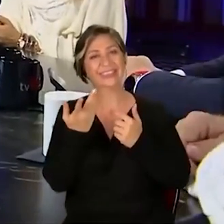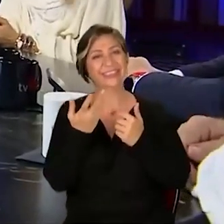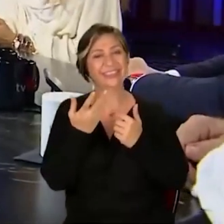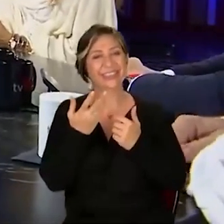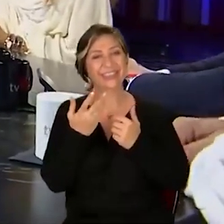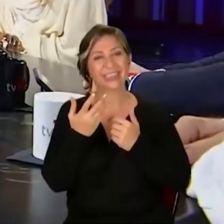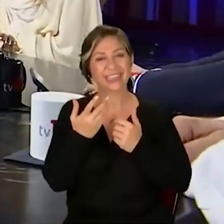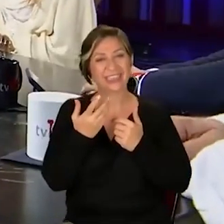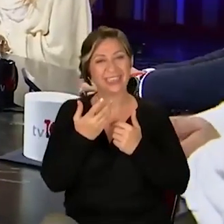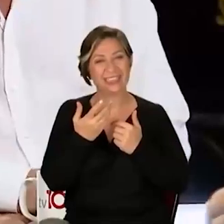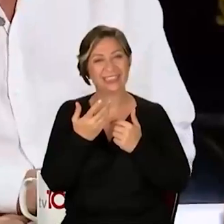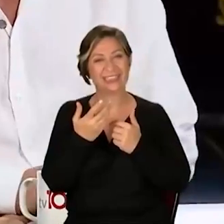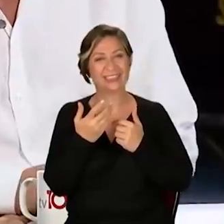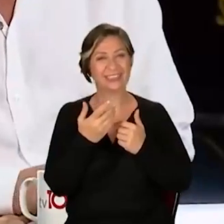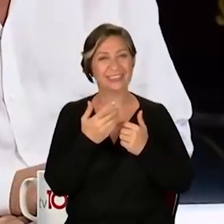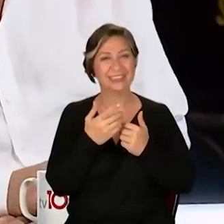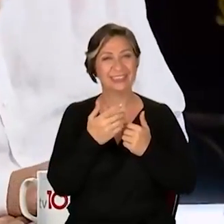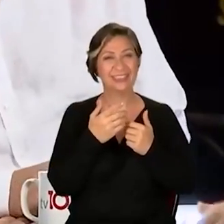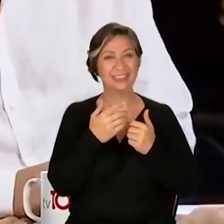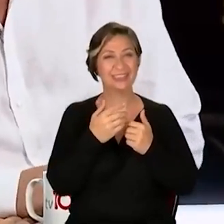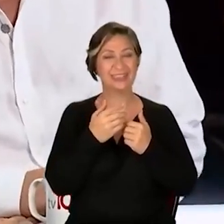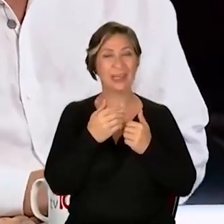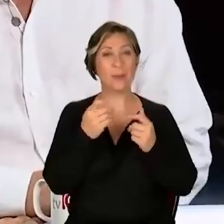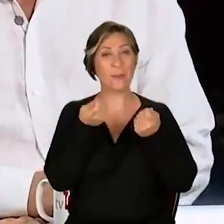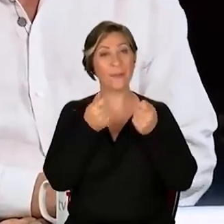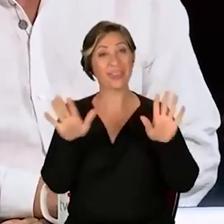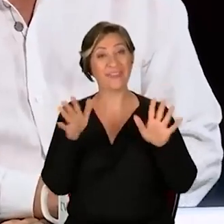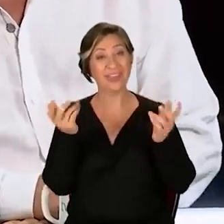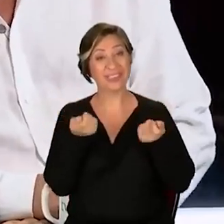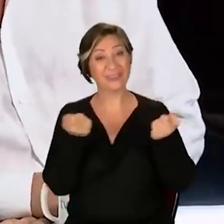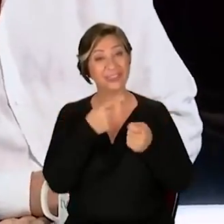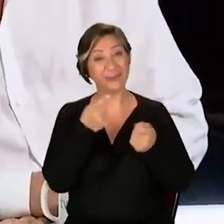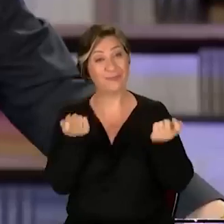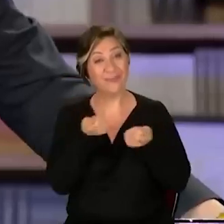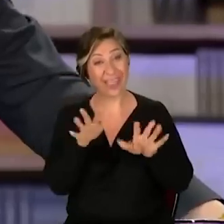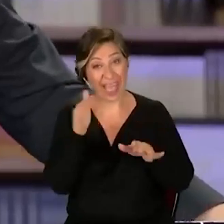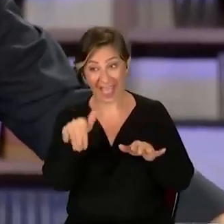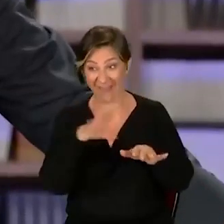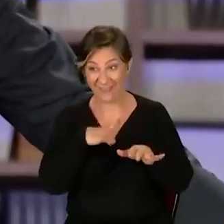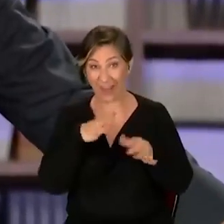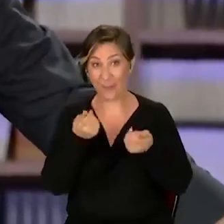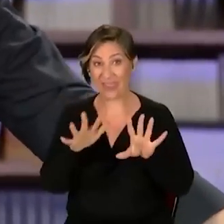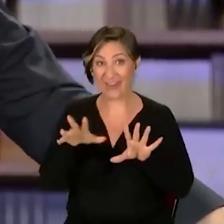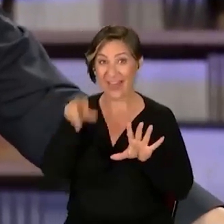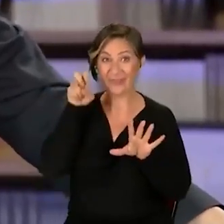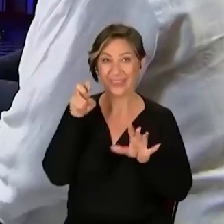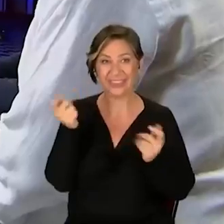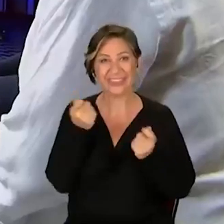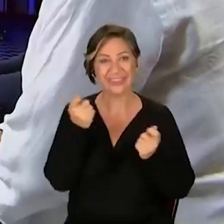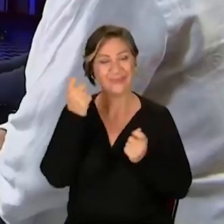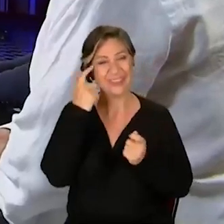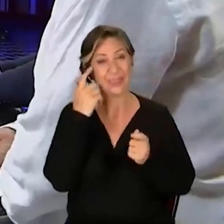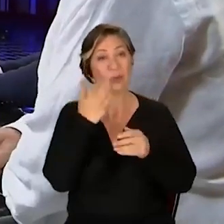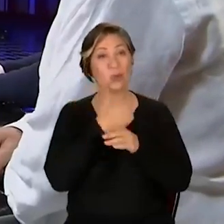şimdi sen veririz. Bedavaya getirmeye. Bedavaya getirmeye. Hazır buradayken hazır bulmuşken. Bir de mesela